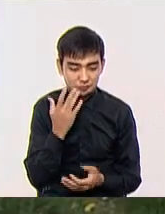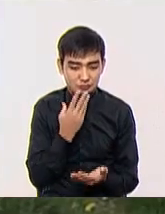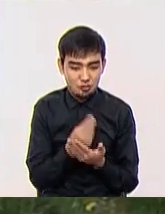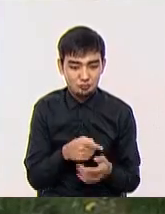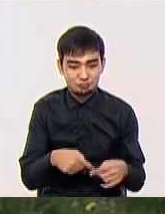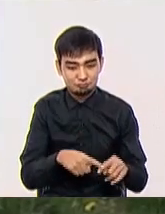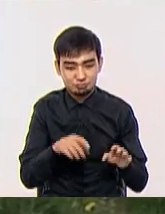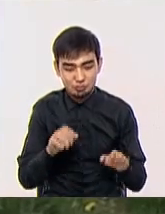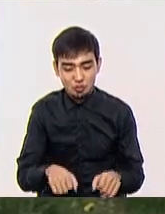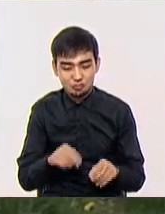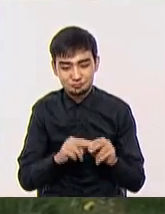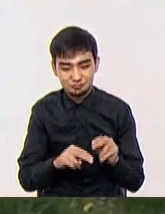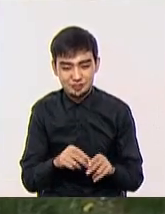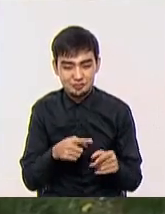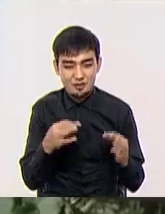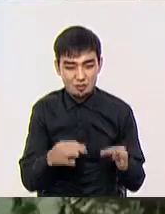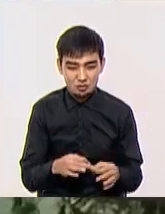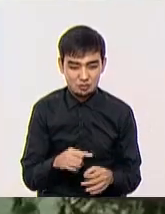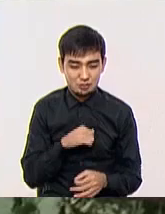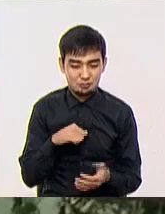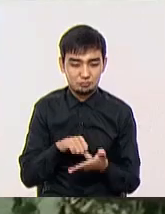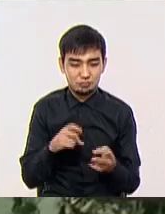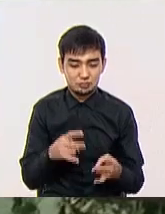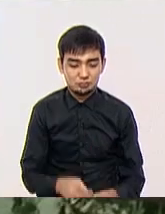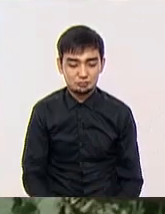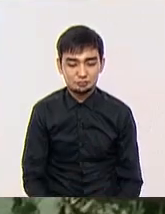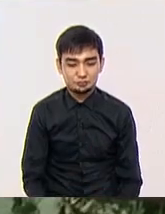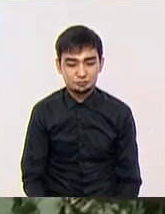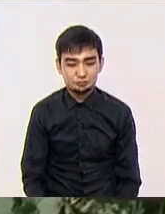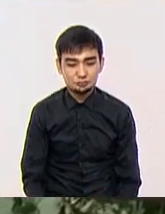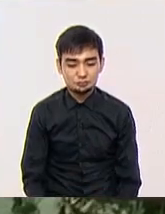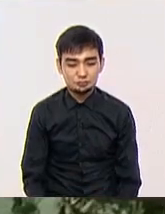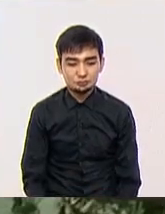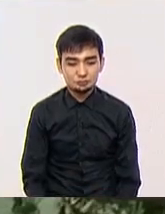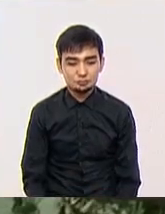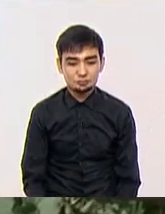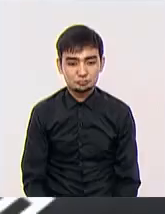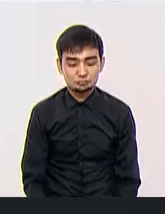за свою площадку. Людмила Батюшкина, Ирина Ненашева, Информбюро, Карагандинская область.